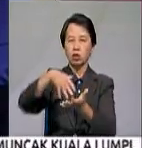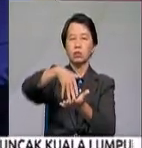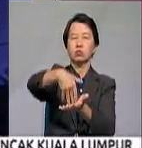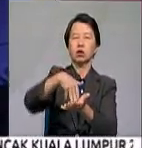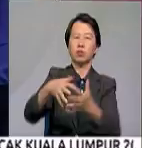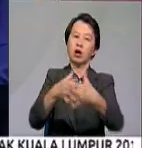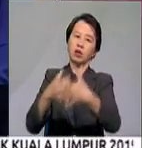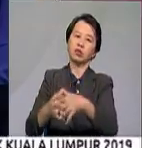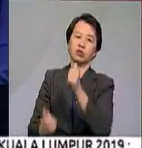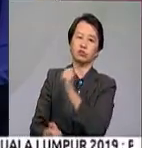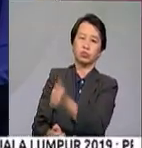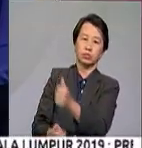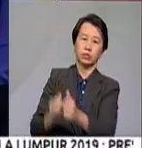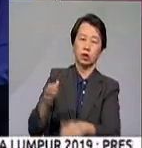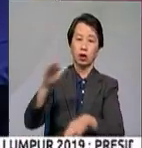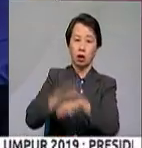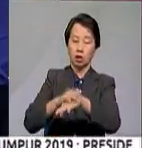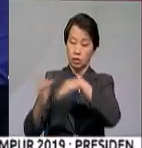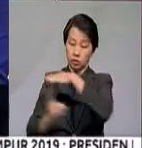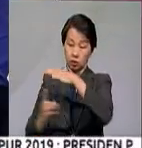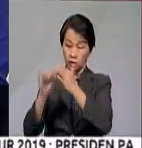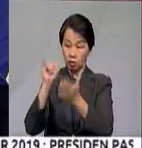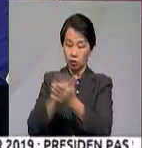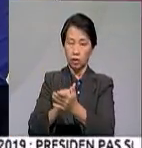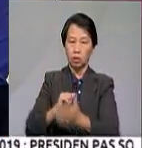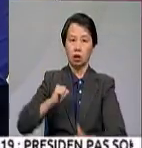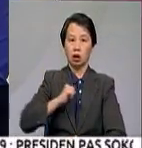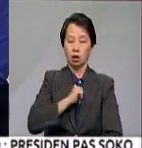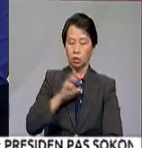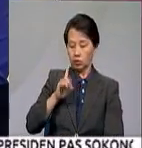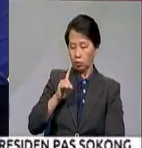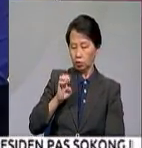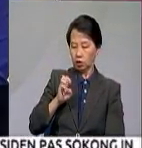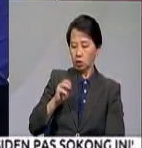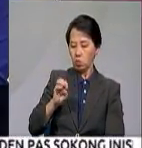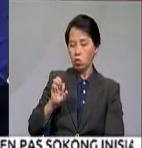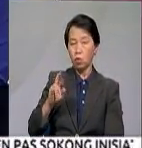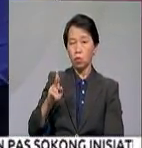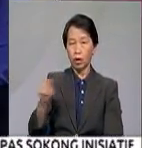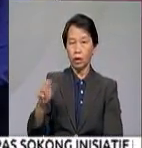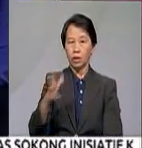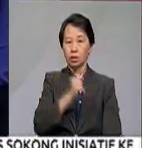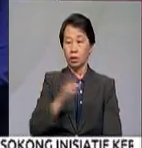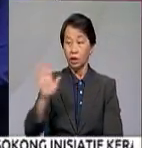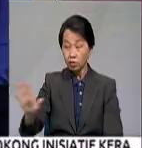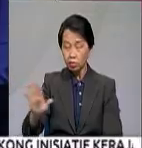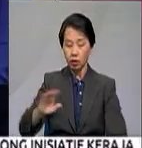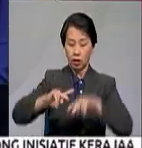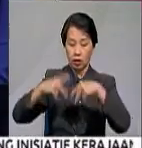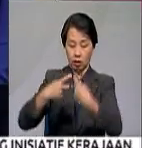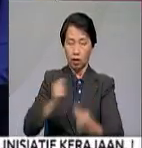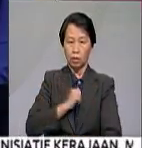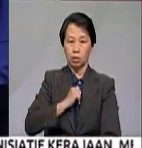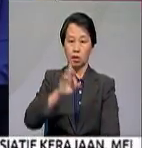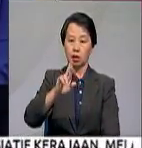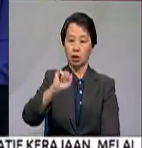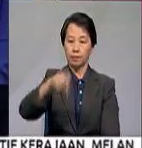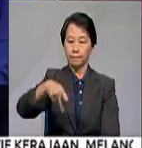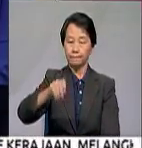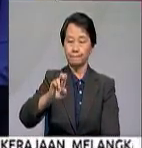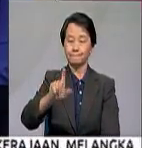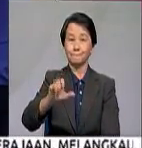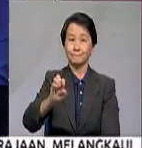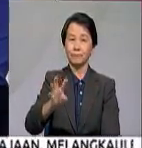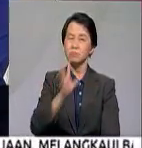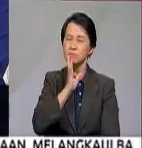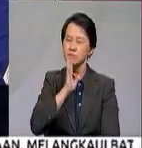Amerika Syarikat dan atas dasar itu bukan sahaja anggota Demokrat, malah ahli parti beliau sendiri iaitu Republican telah